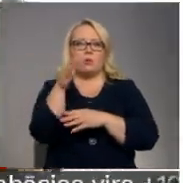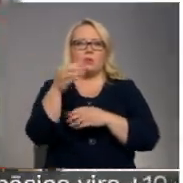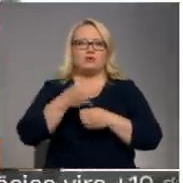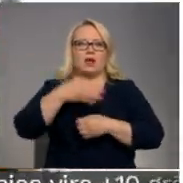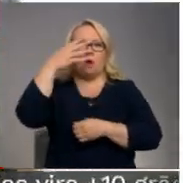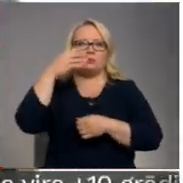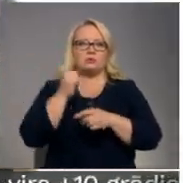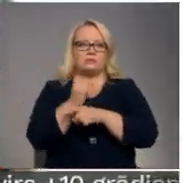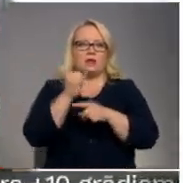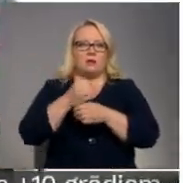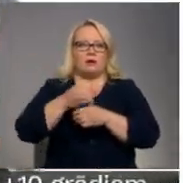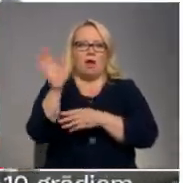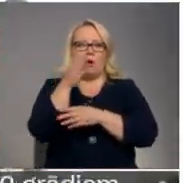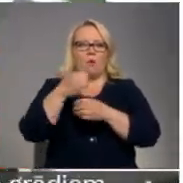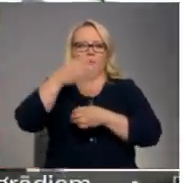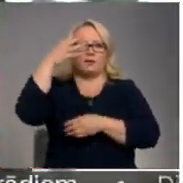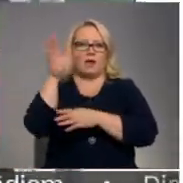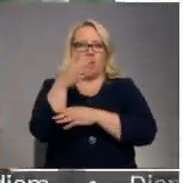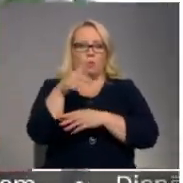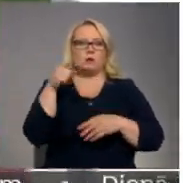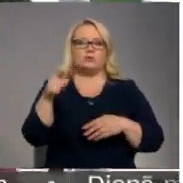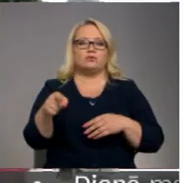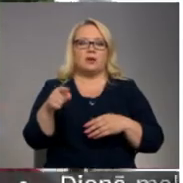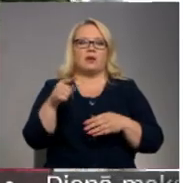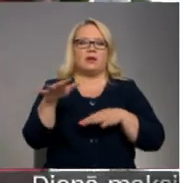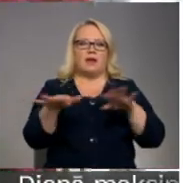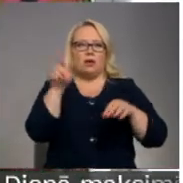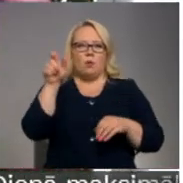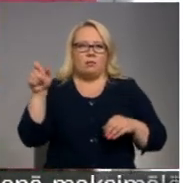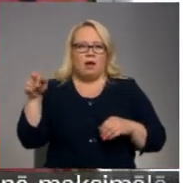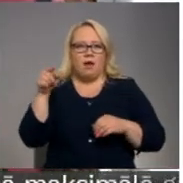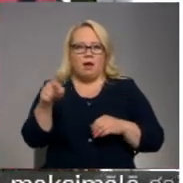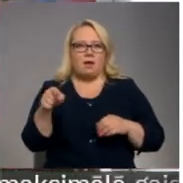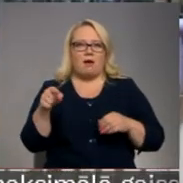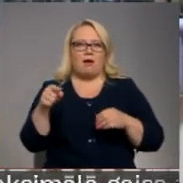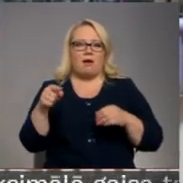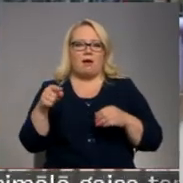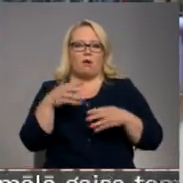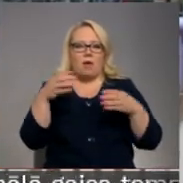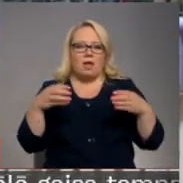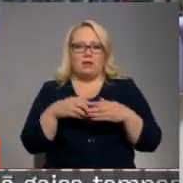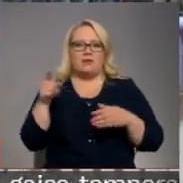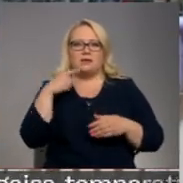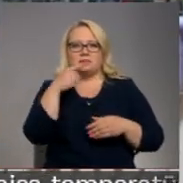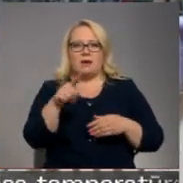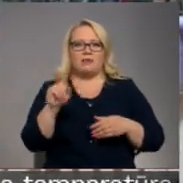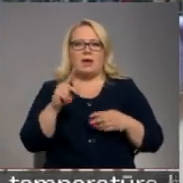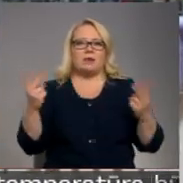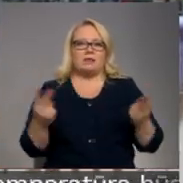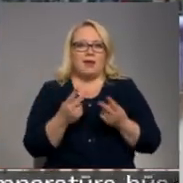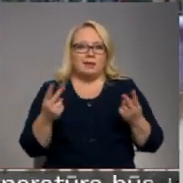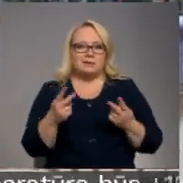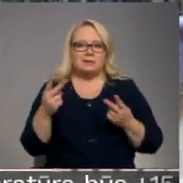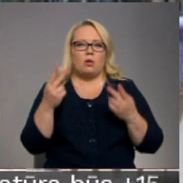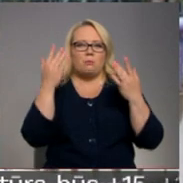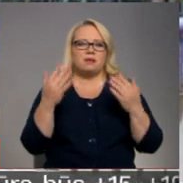to izgatavojuši sacensību rīkotāji aprūpes centra Kurzeme Aizvīķu filiāles kolektīvs. Tās ir tradīcijas un pasākumu